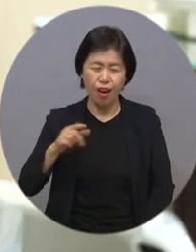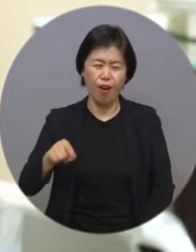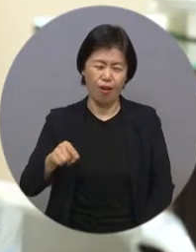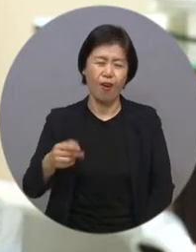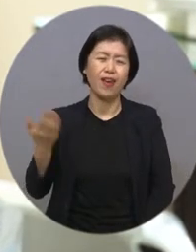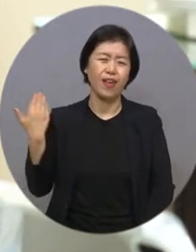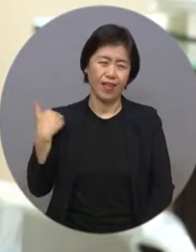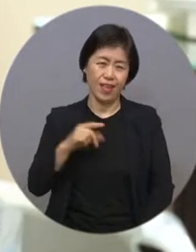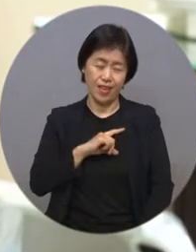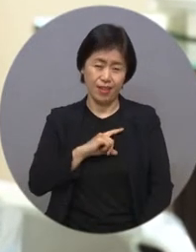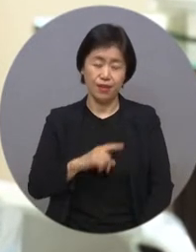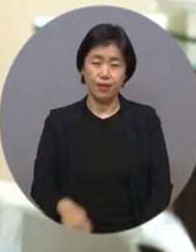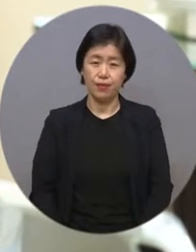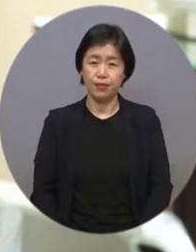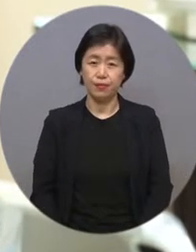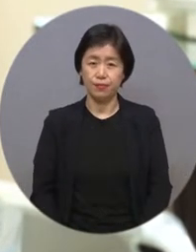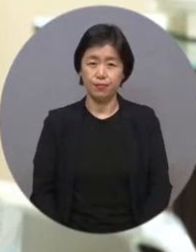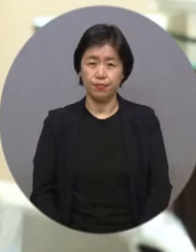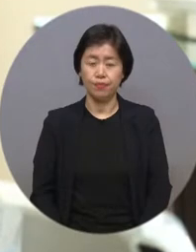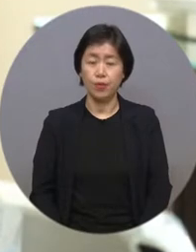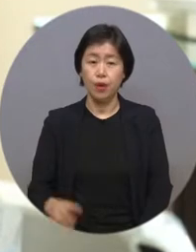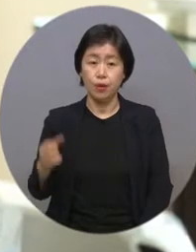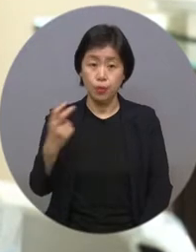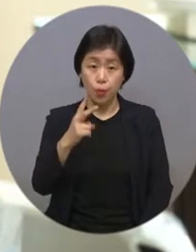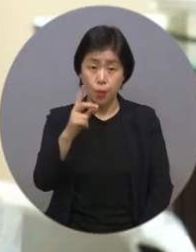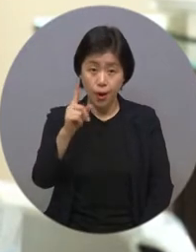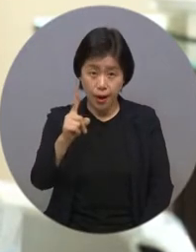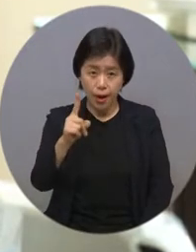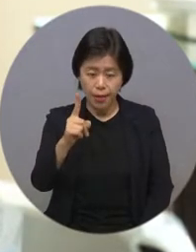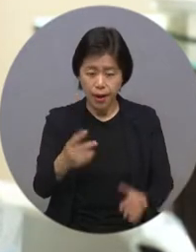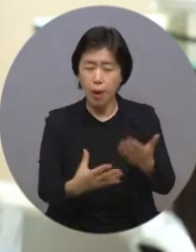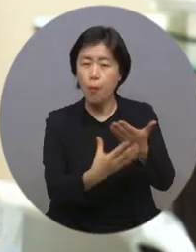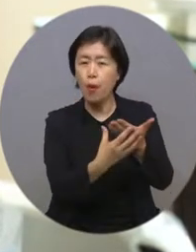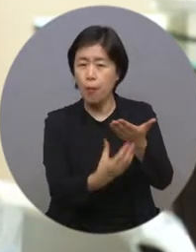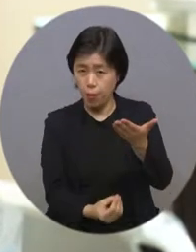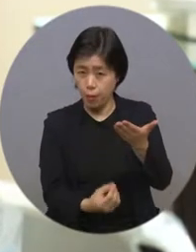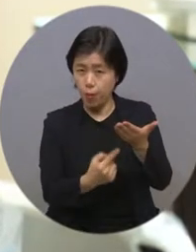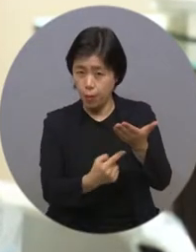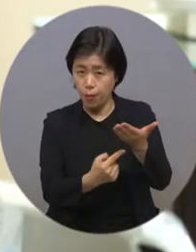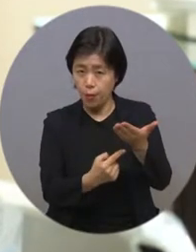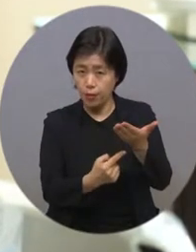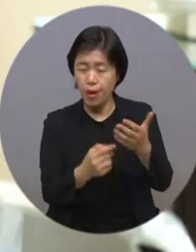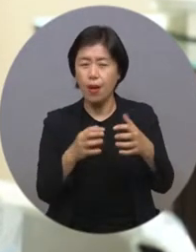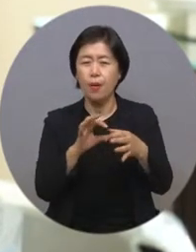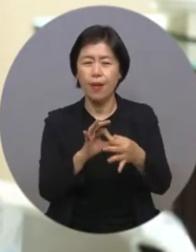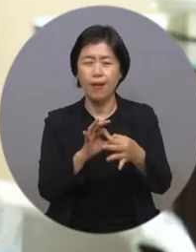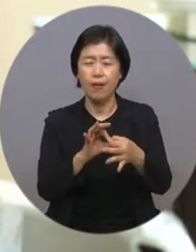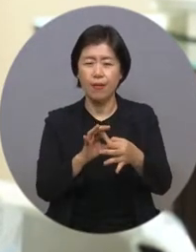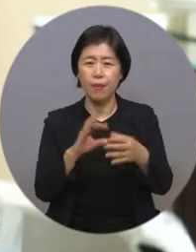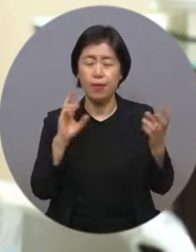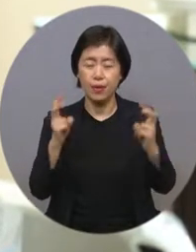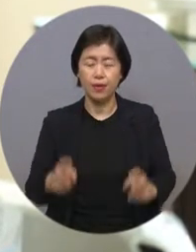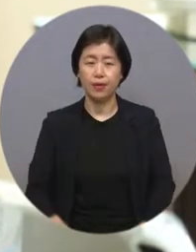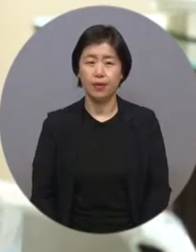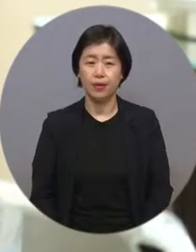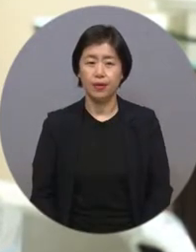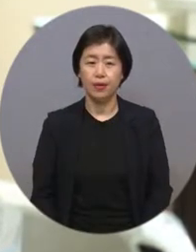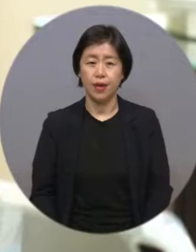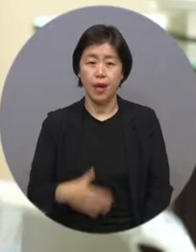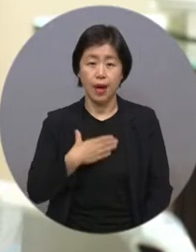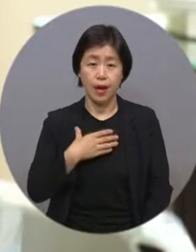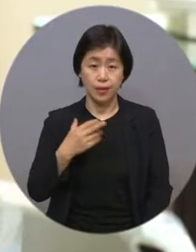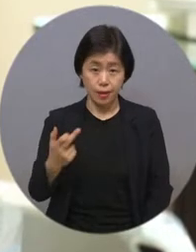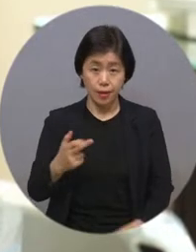그 마케팅 브랜드 또 하나의 원본이라고 하는 롯데캐논 그런 회사입니다. 그리고 저희 안산